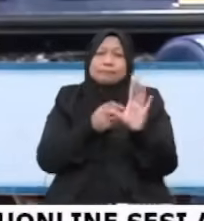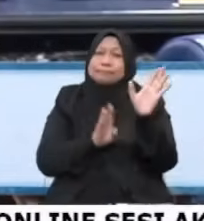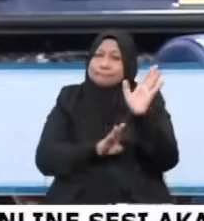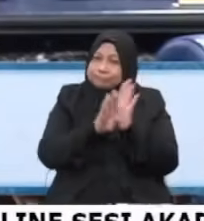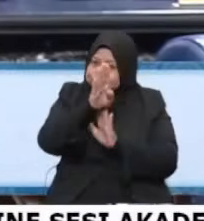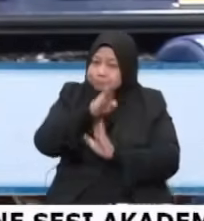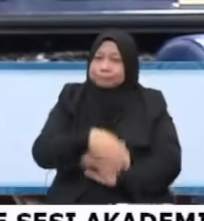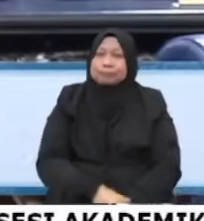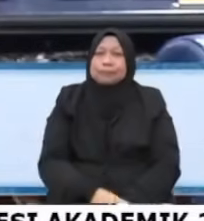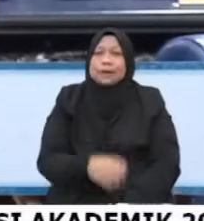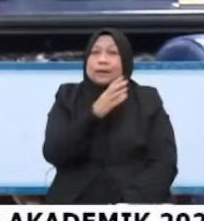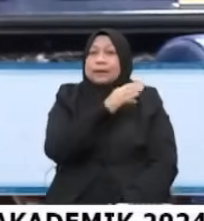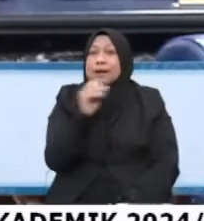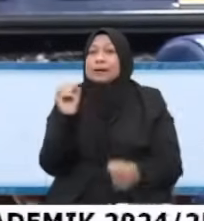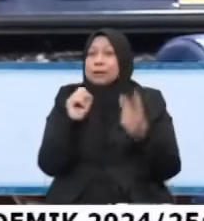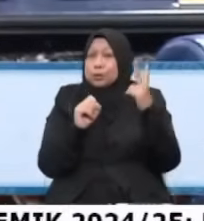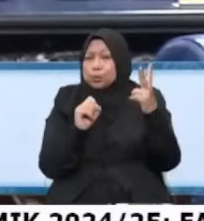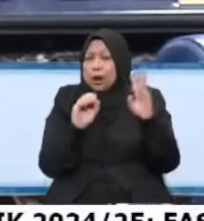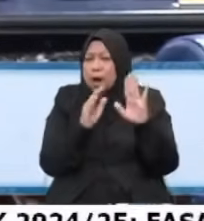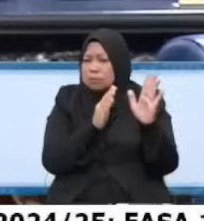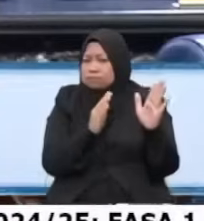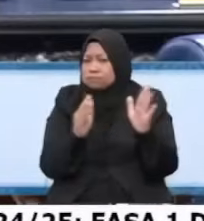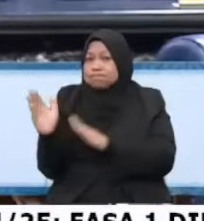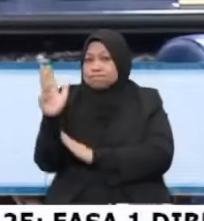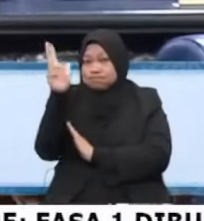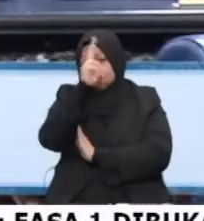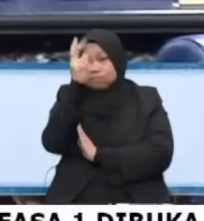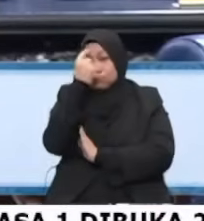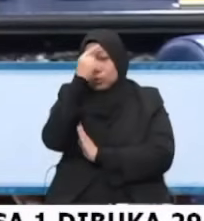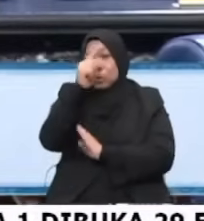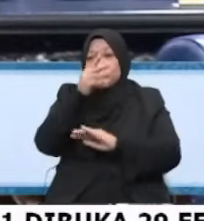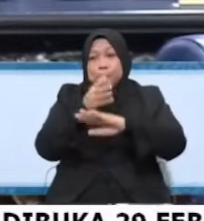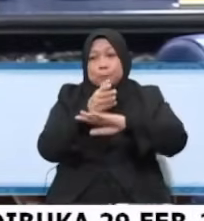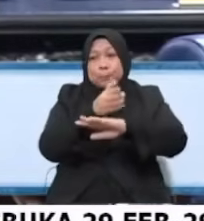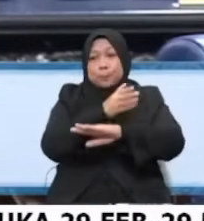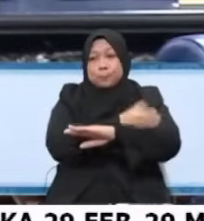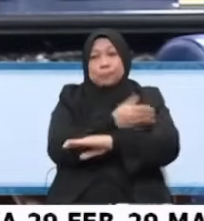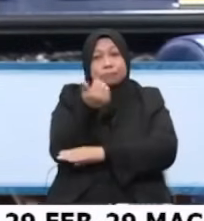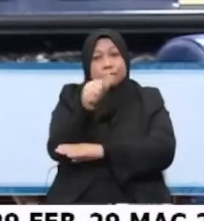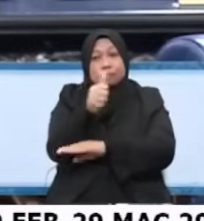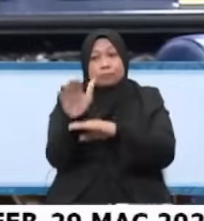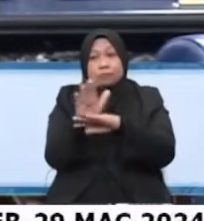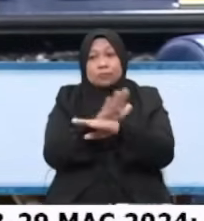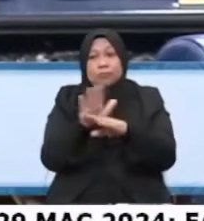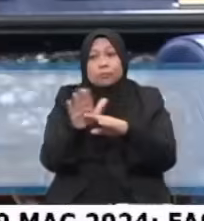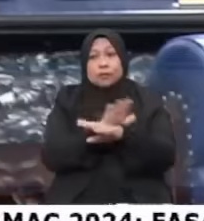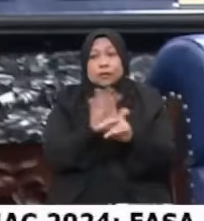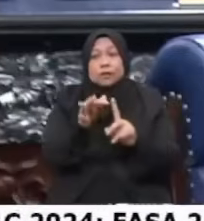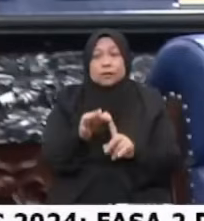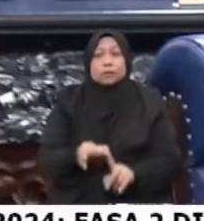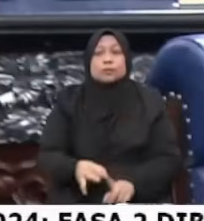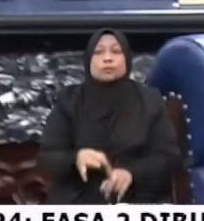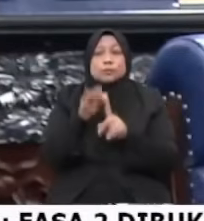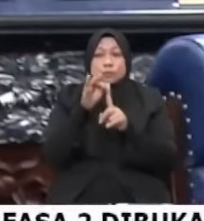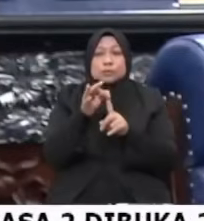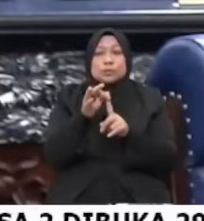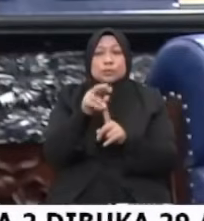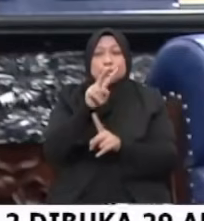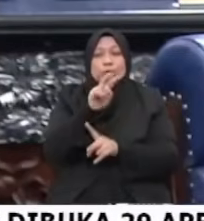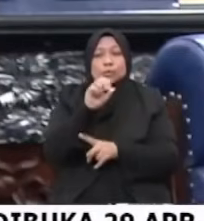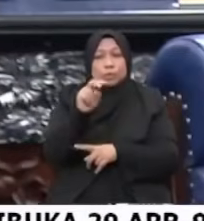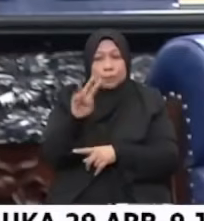dibangunkan dan kedua strategi dan langkah kerajaan bagi mempertingkatkan nilai dagangan khususnya eksport bagi tahun